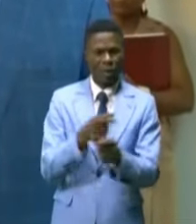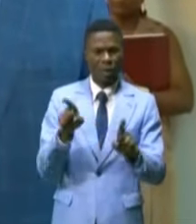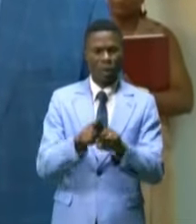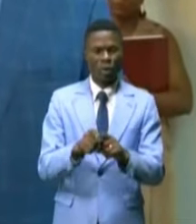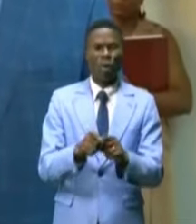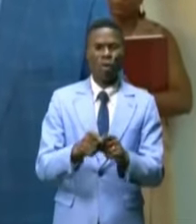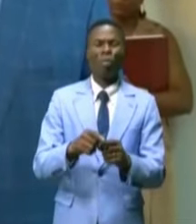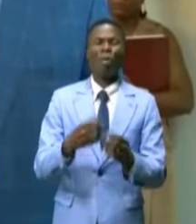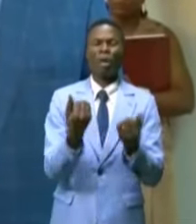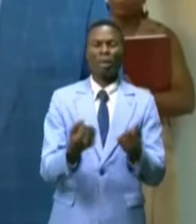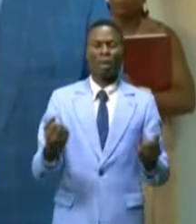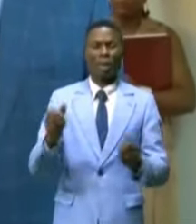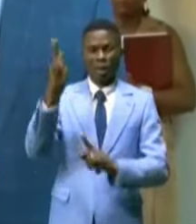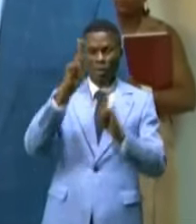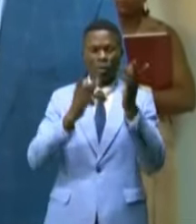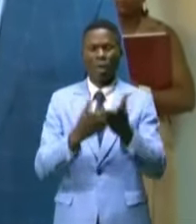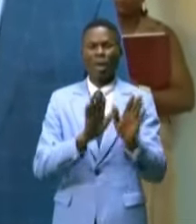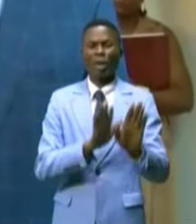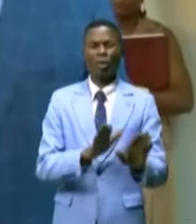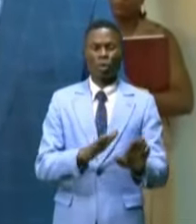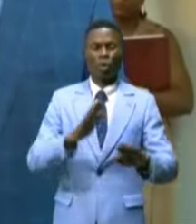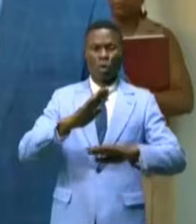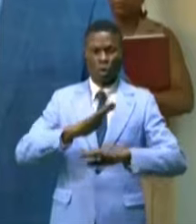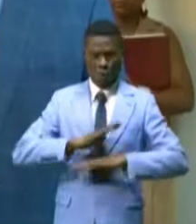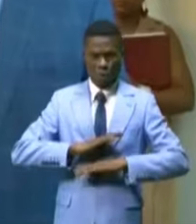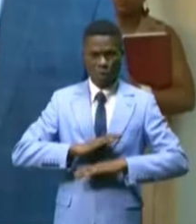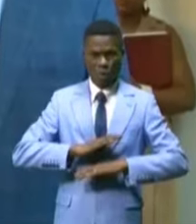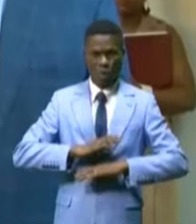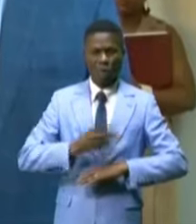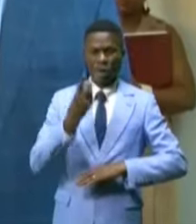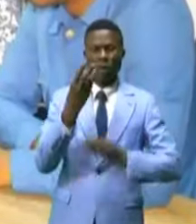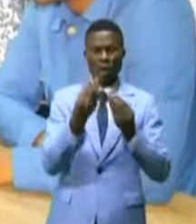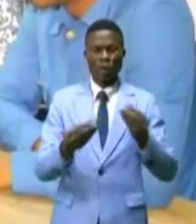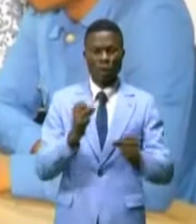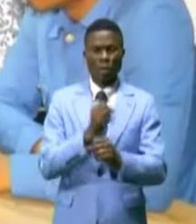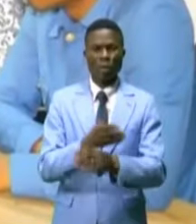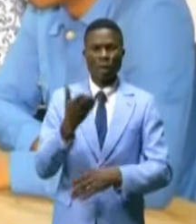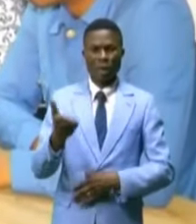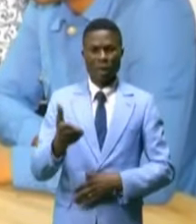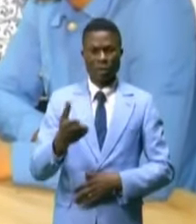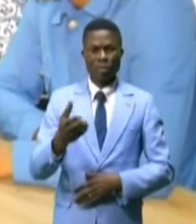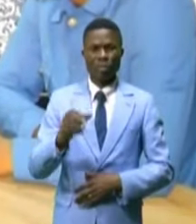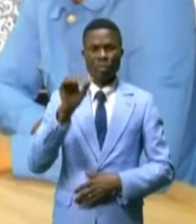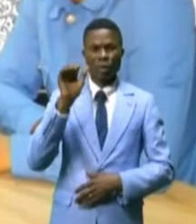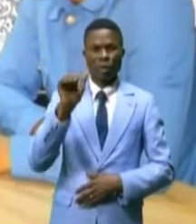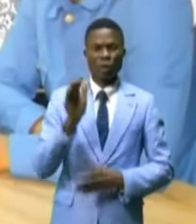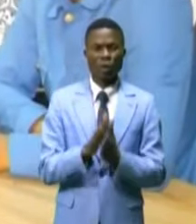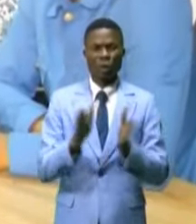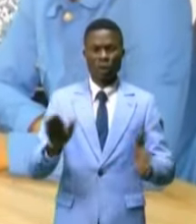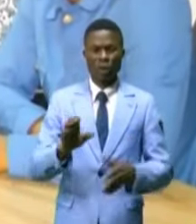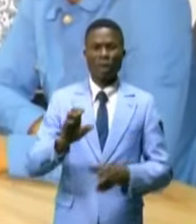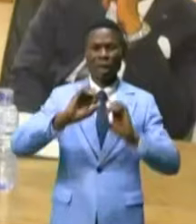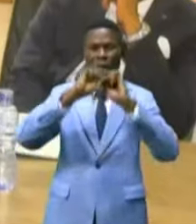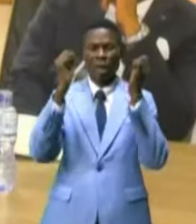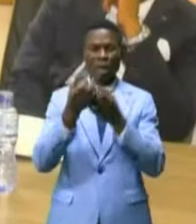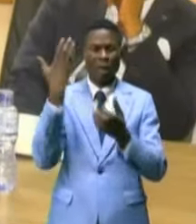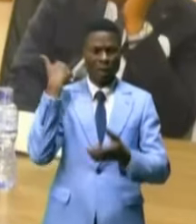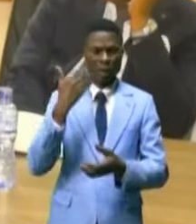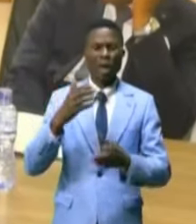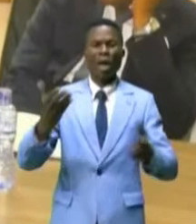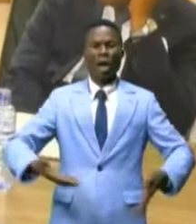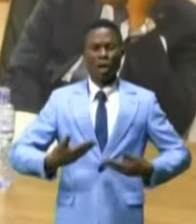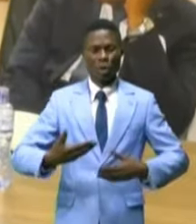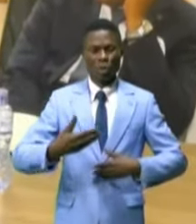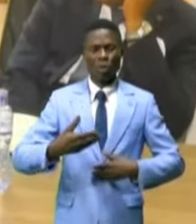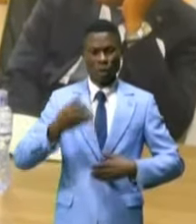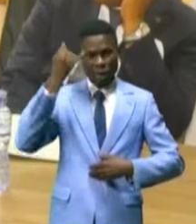peuple. Mais nous attendons, on sera très satisfait quand les 2 solutions seront trouvées. Le DGA de la Régie des eaux a salué la démarche de